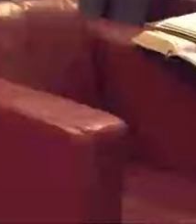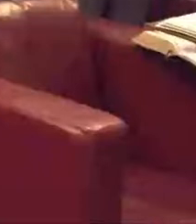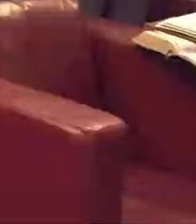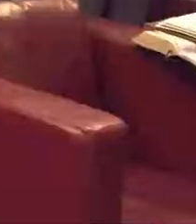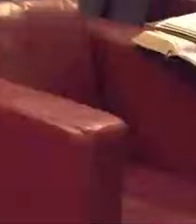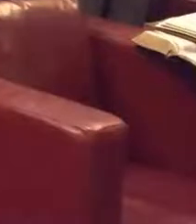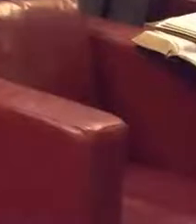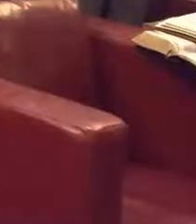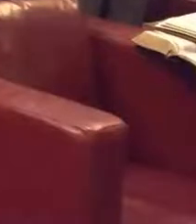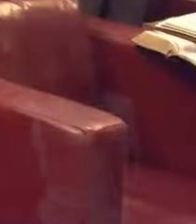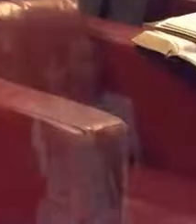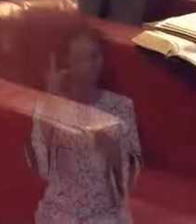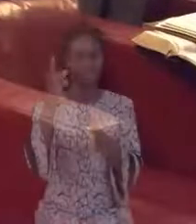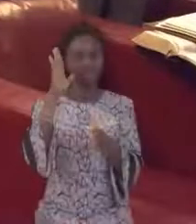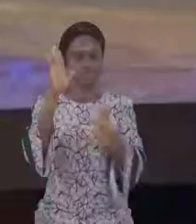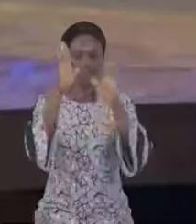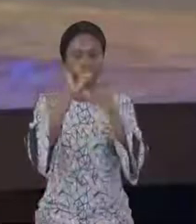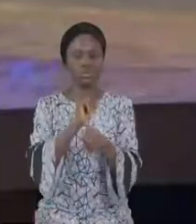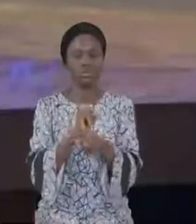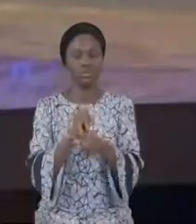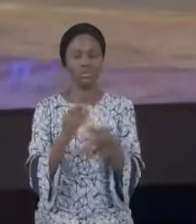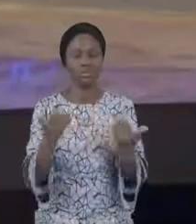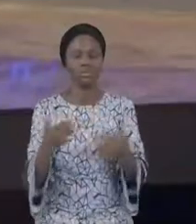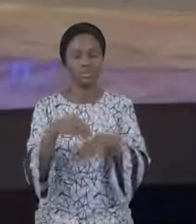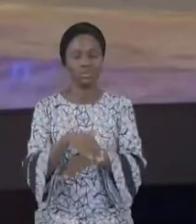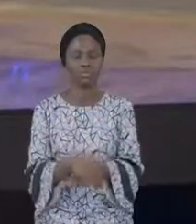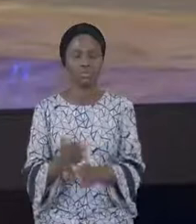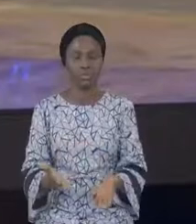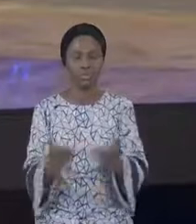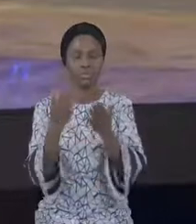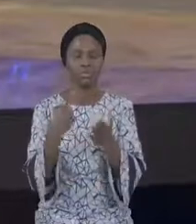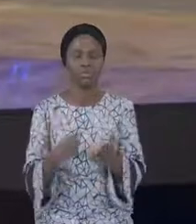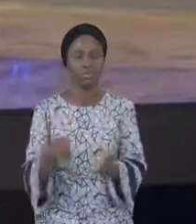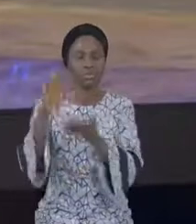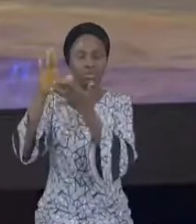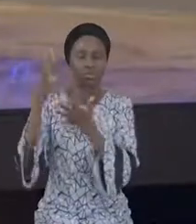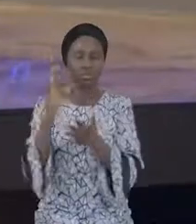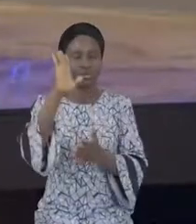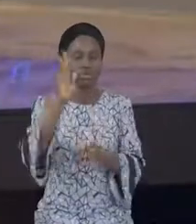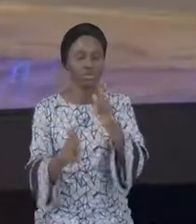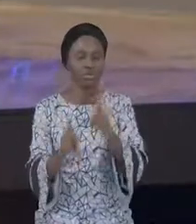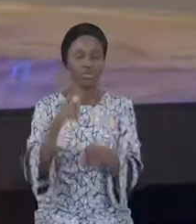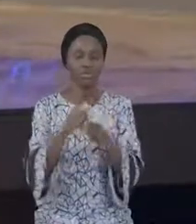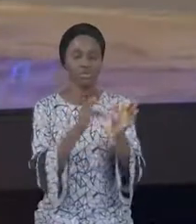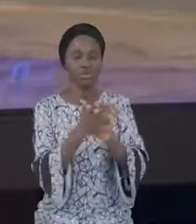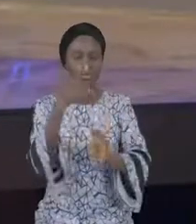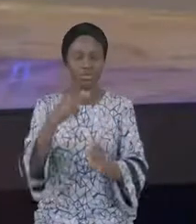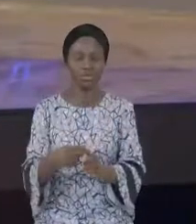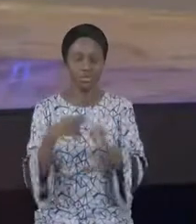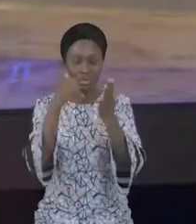Peintre, Messieurs, pour ton peuple ce soir, élève l'attente de ton peuple au nom